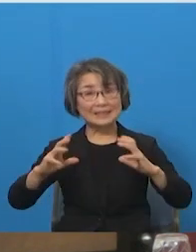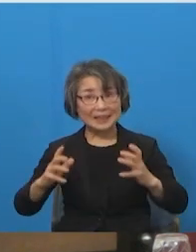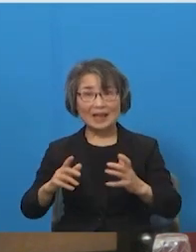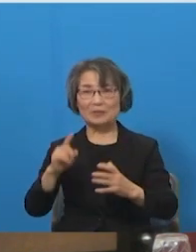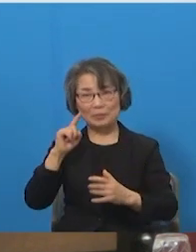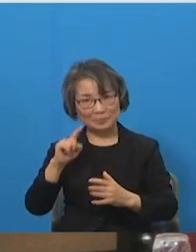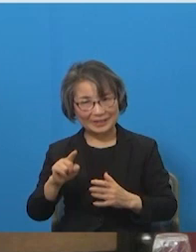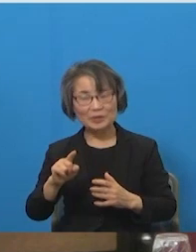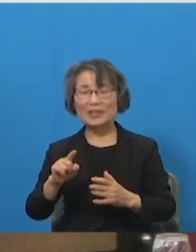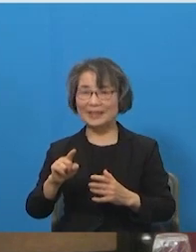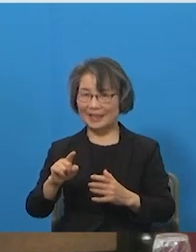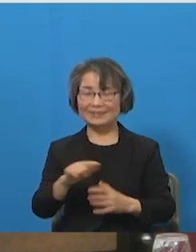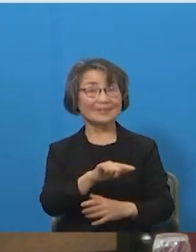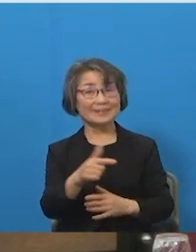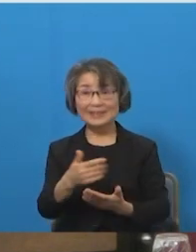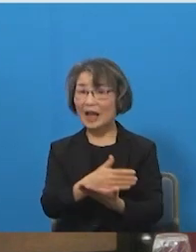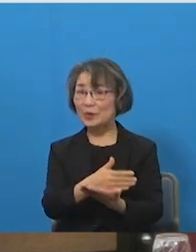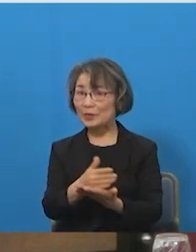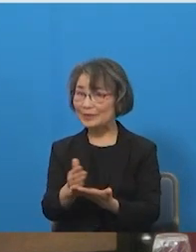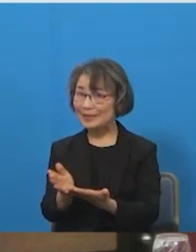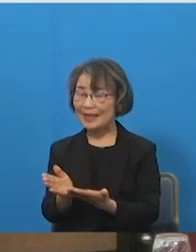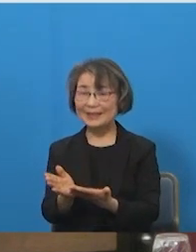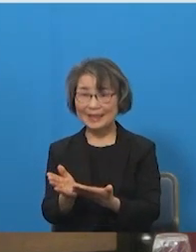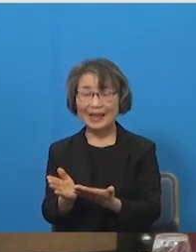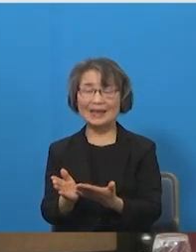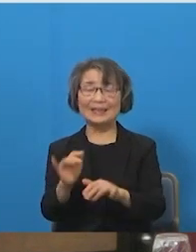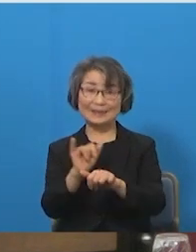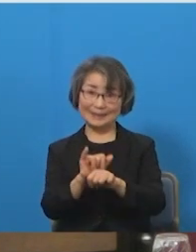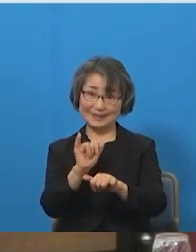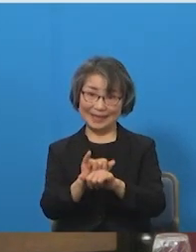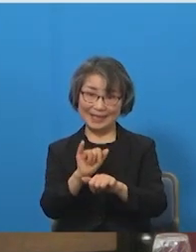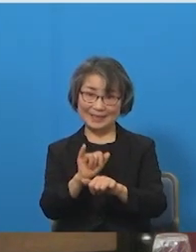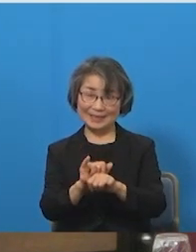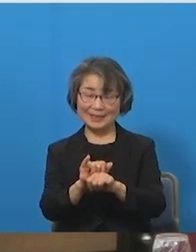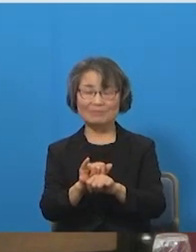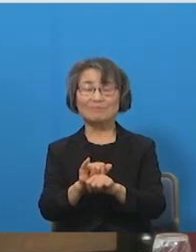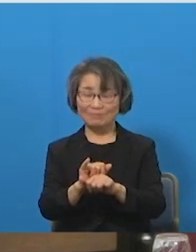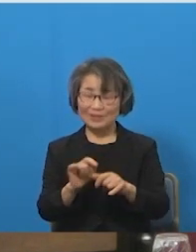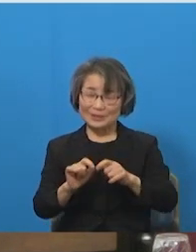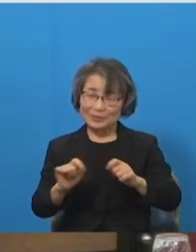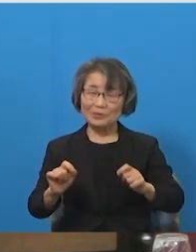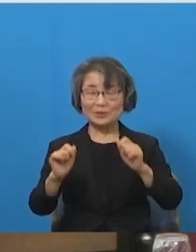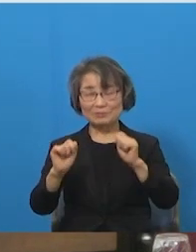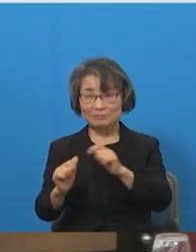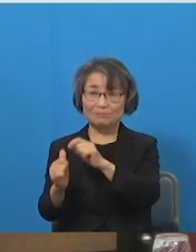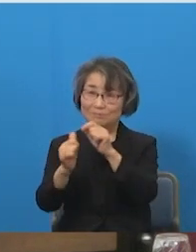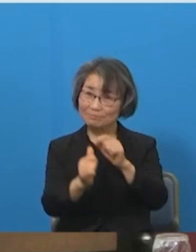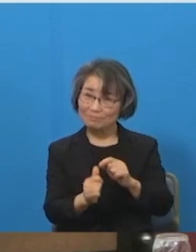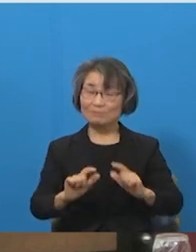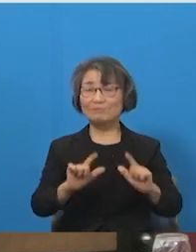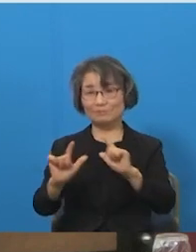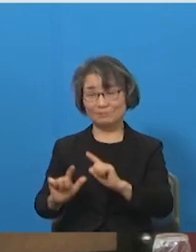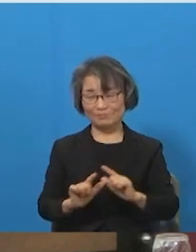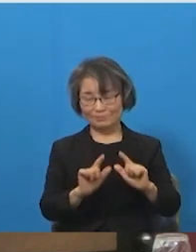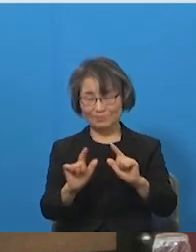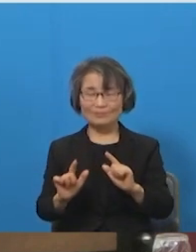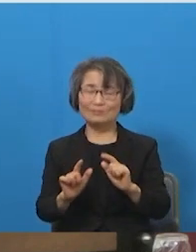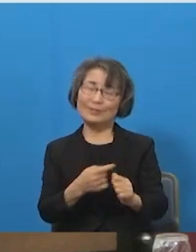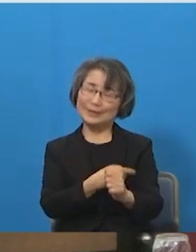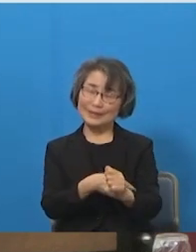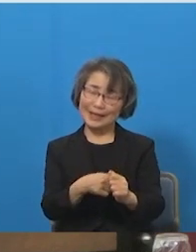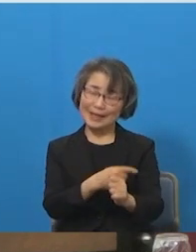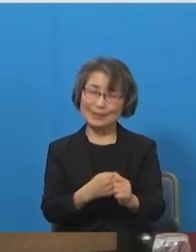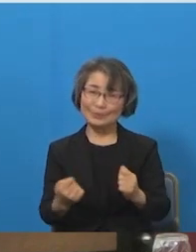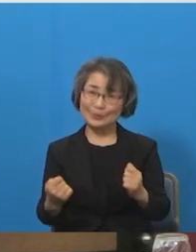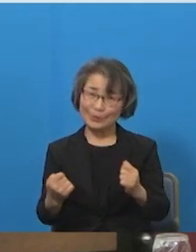地、多彩な人材の移住、長期滞在の促進をはじめとした力強い産業